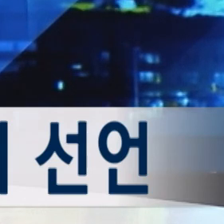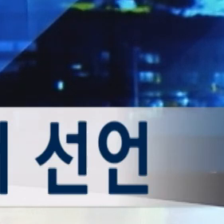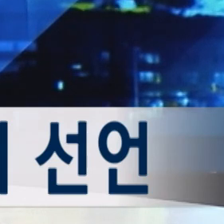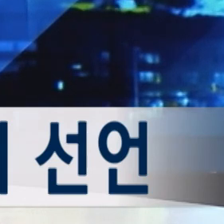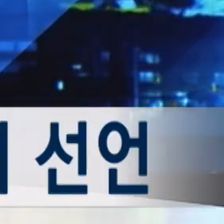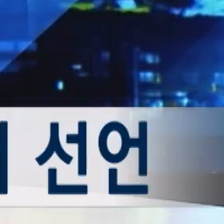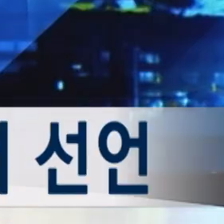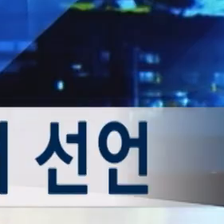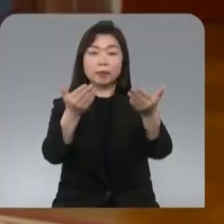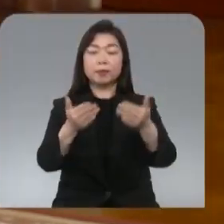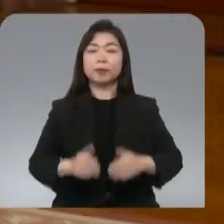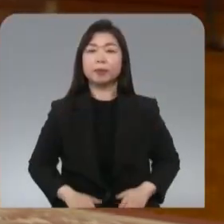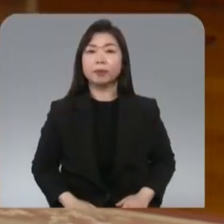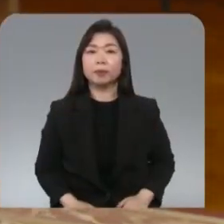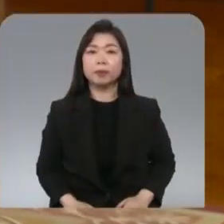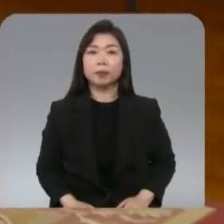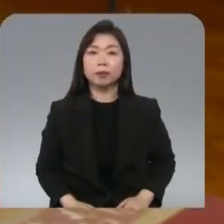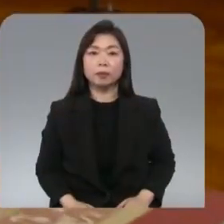기자입니다.